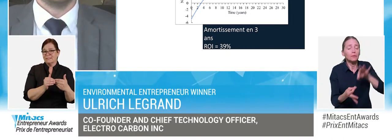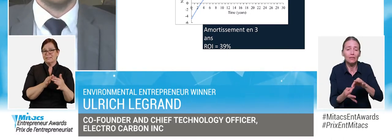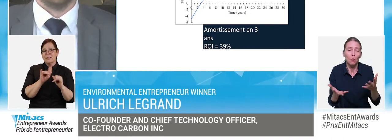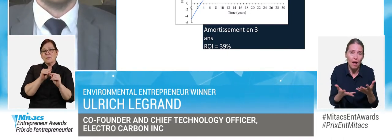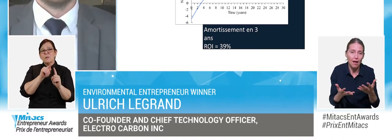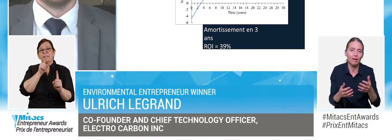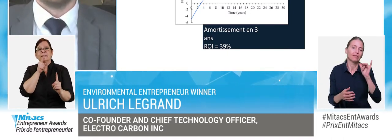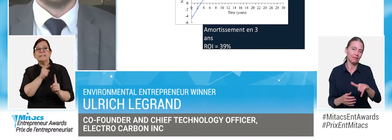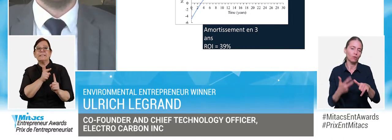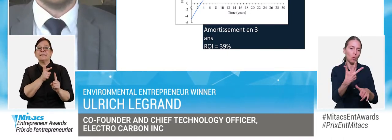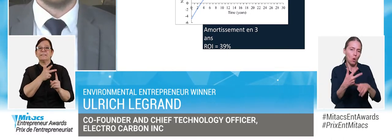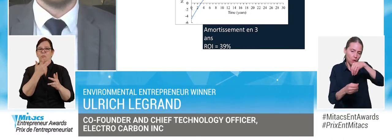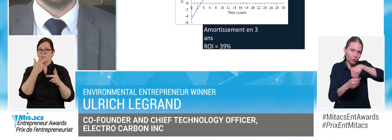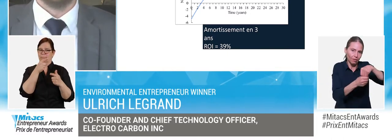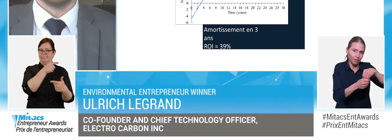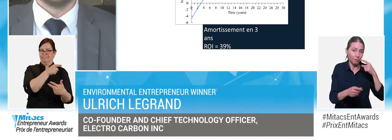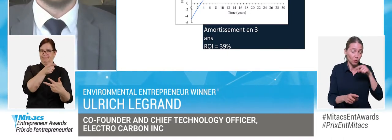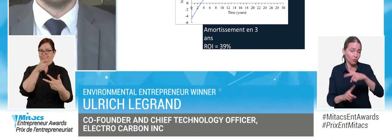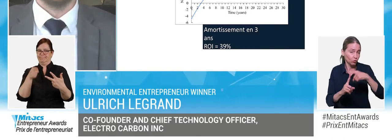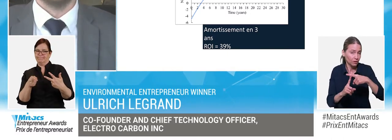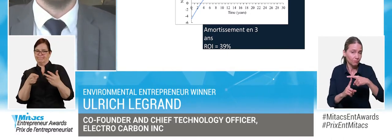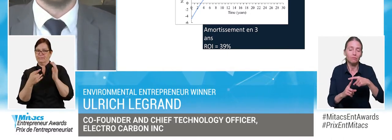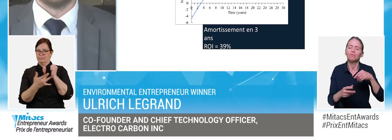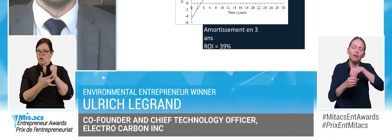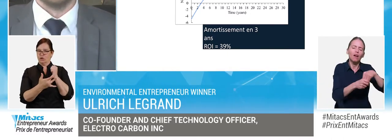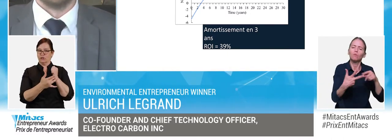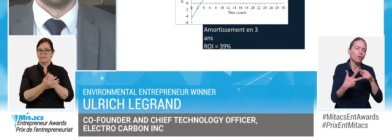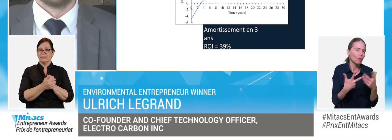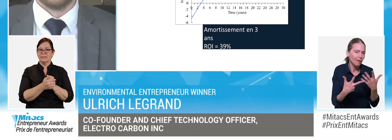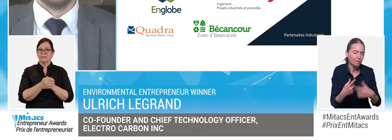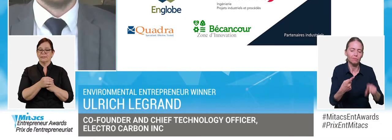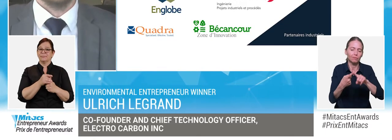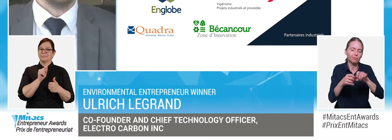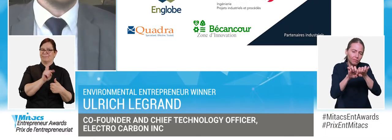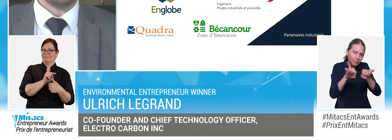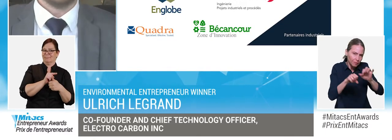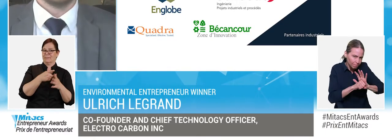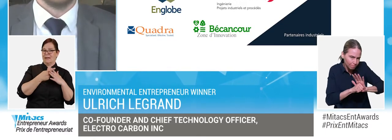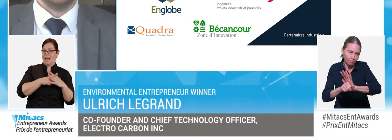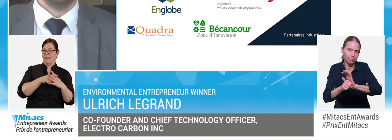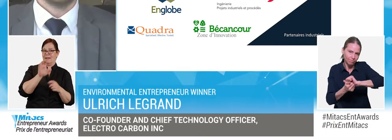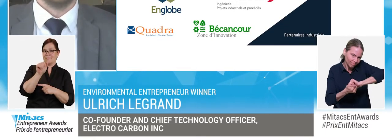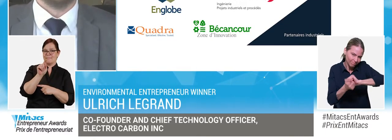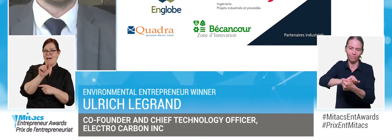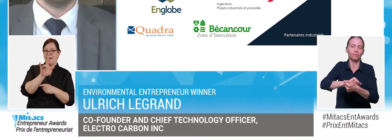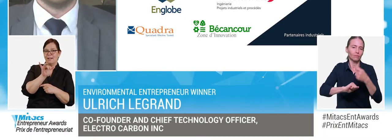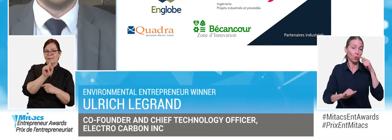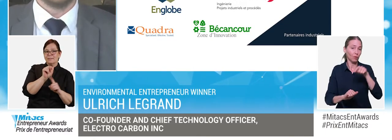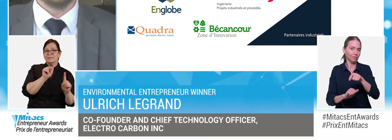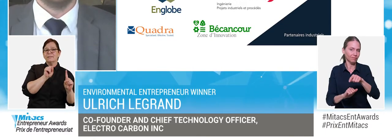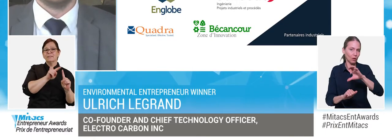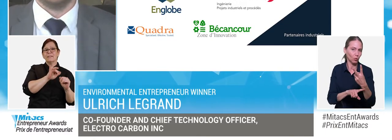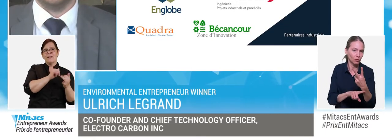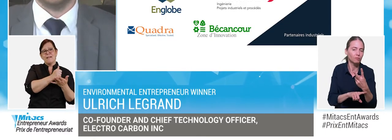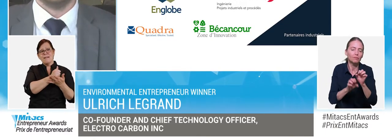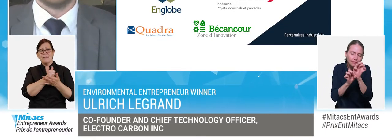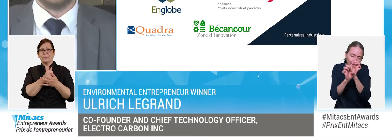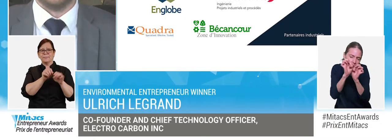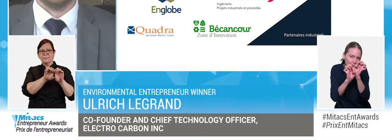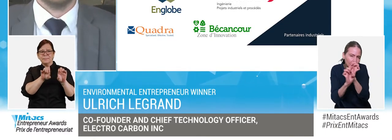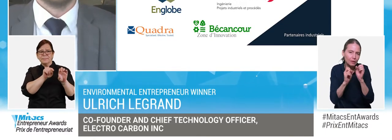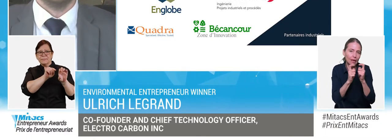de 2 MW aura une période d'amortissement de moins de 3 ans. Je ne serais pas là aujourd'hui sans nos partenaires académiques